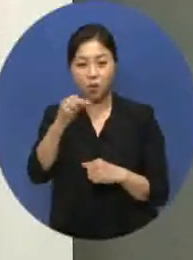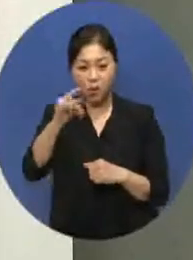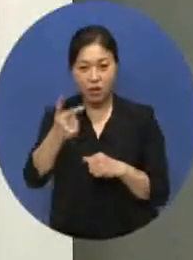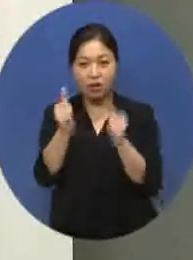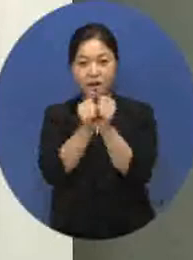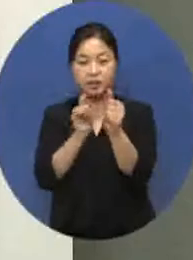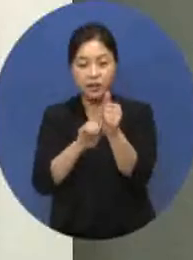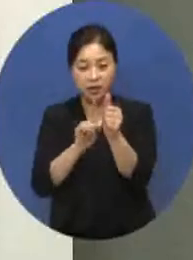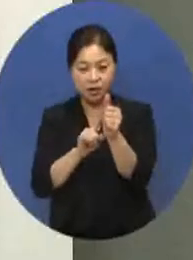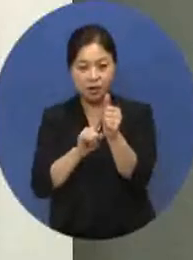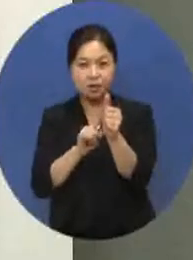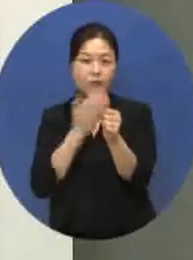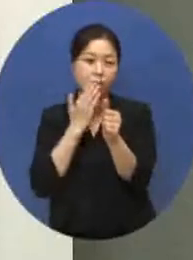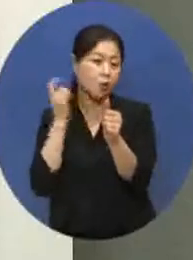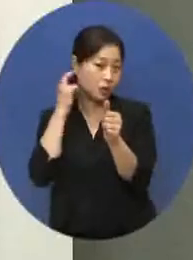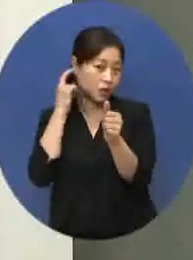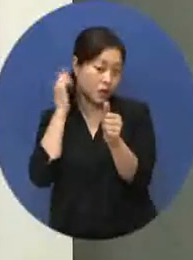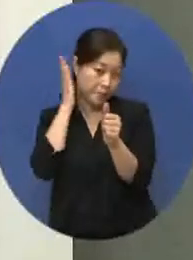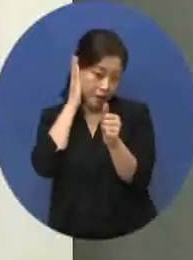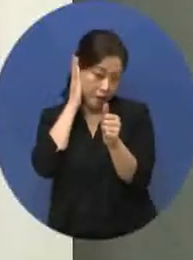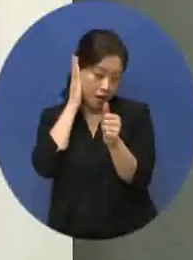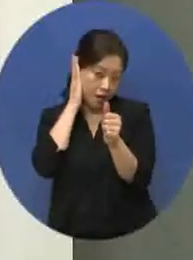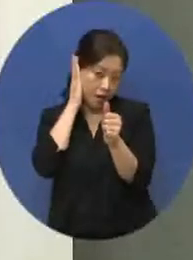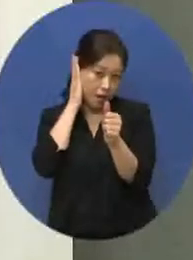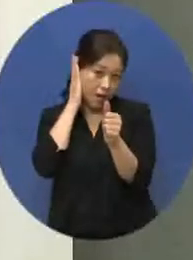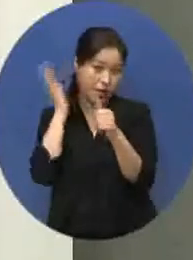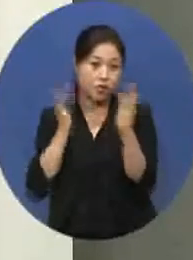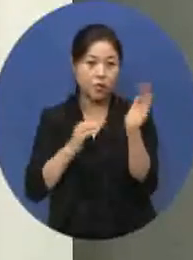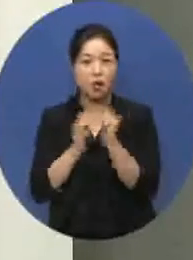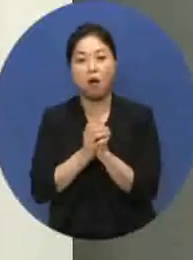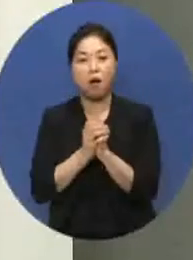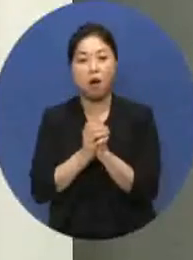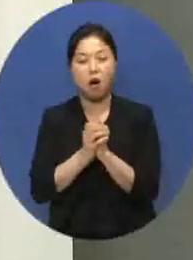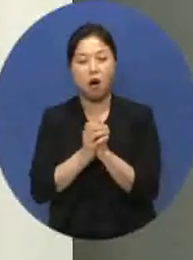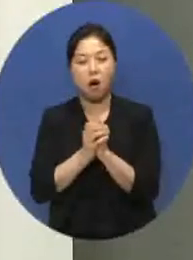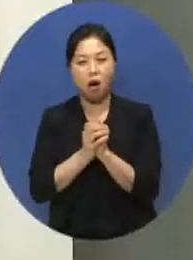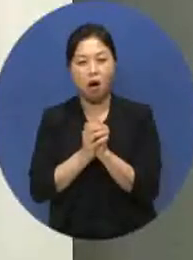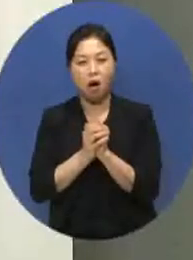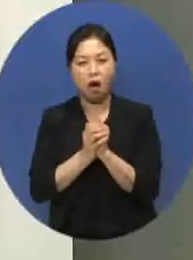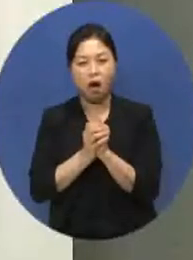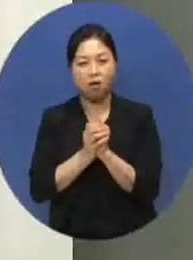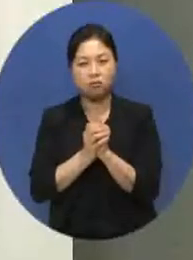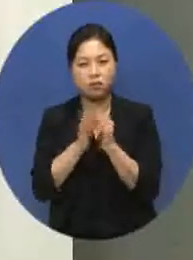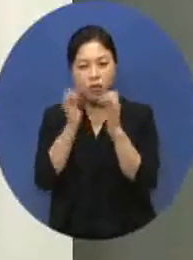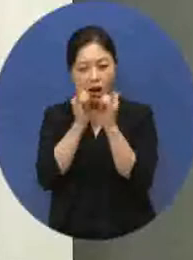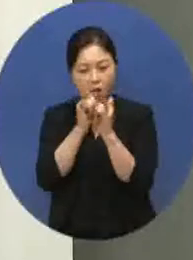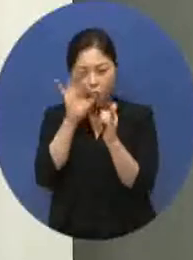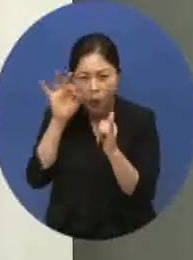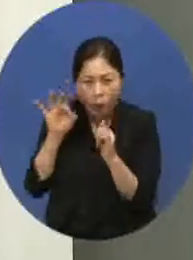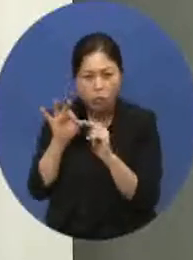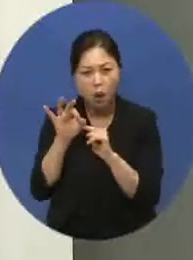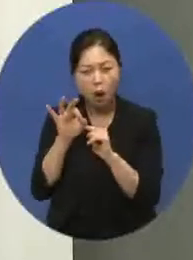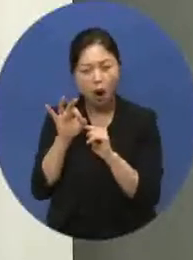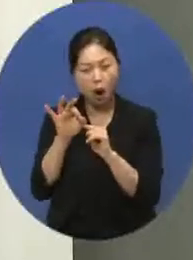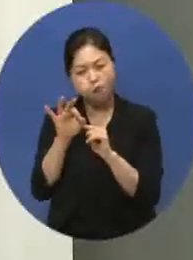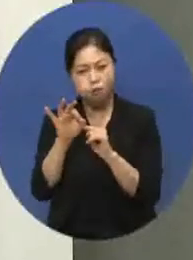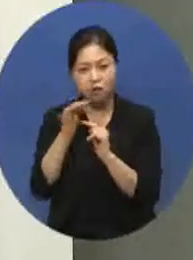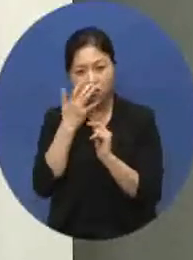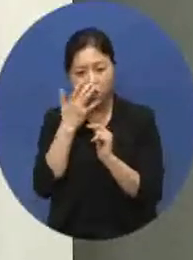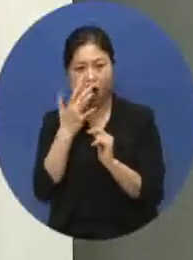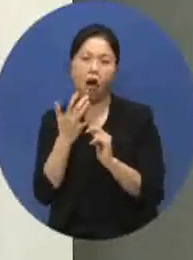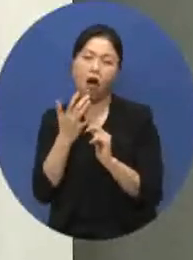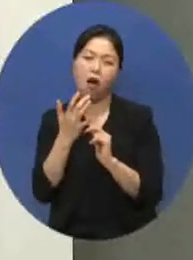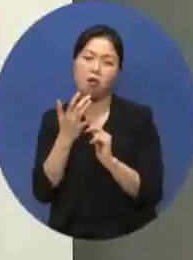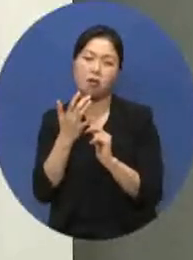한쪽이 청각장애. 청각장애. 또 안면 인식장애 뭐 이런 특수한 장애들이